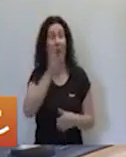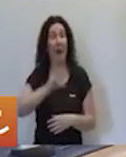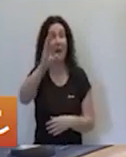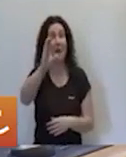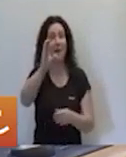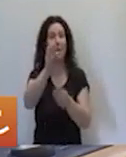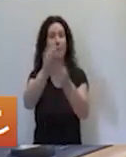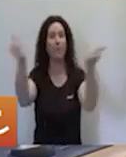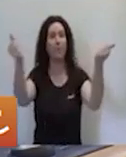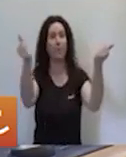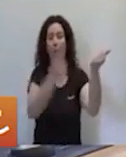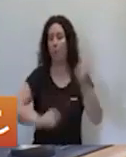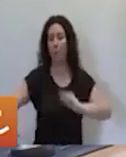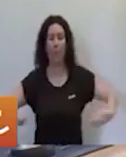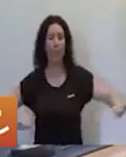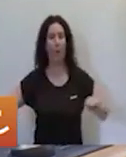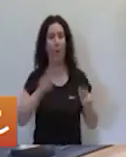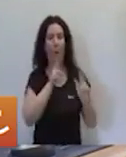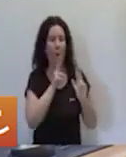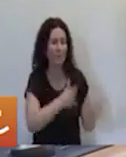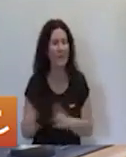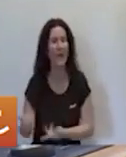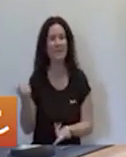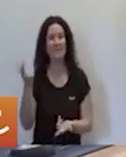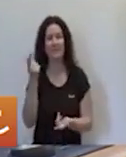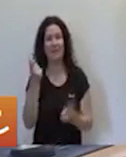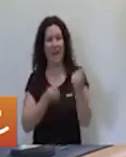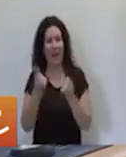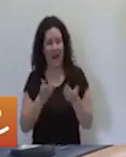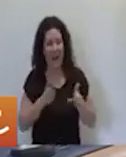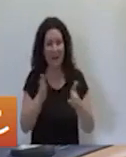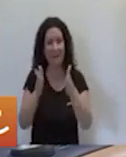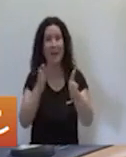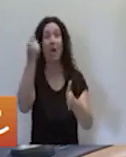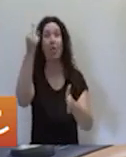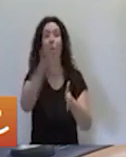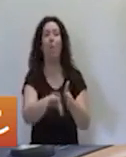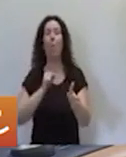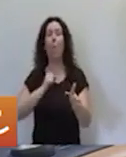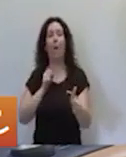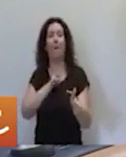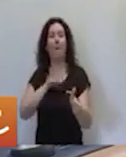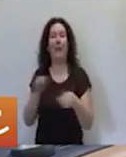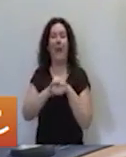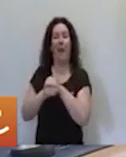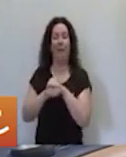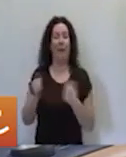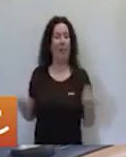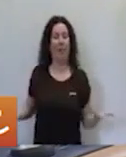llibres, als hospitals, a arreglar carreteres, se'ls va quedar el Partit Popular i els seus amics de